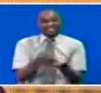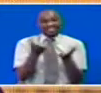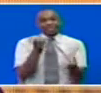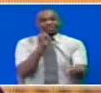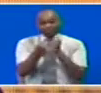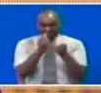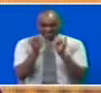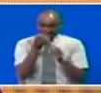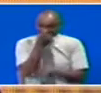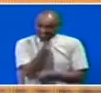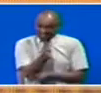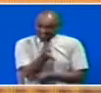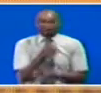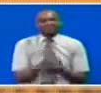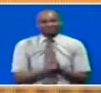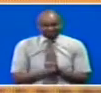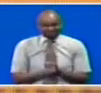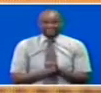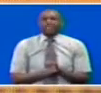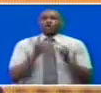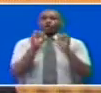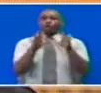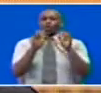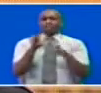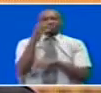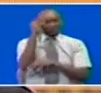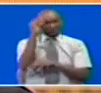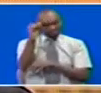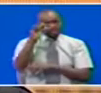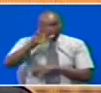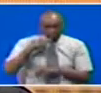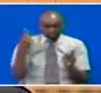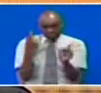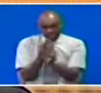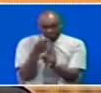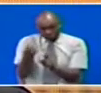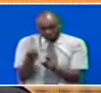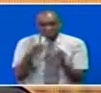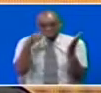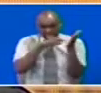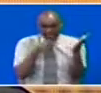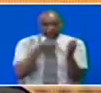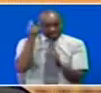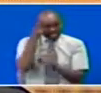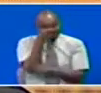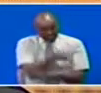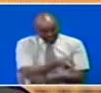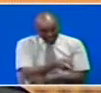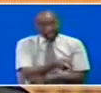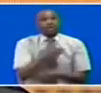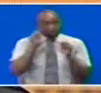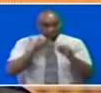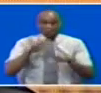za michezo ya KTN leo. Wakufunzi 50 kutoka vilabu vinavyoshiriki ligi kuu ya kandanda humu nchini